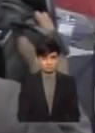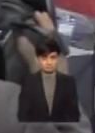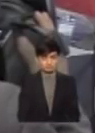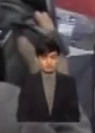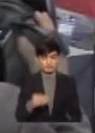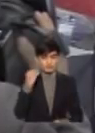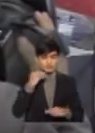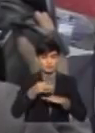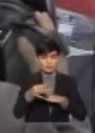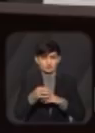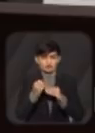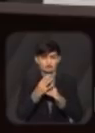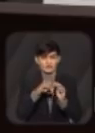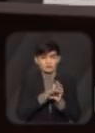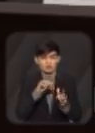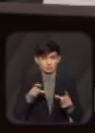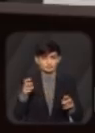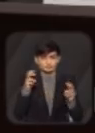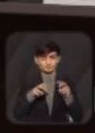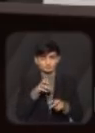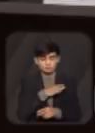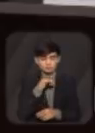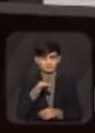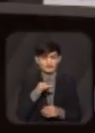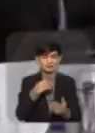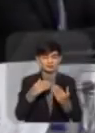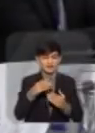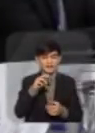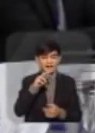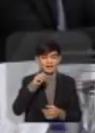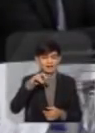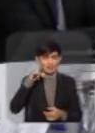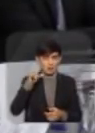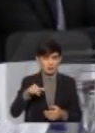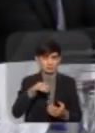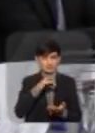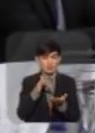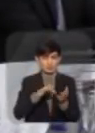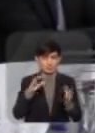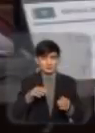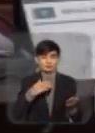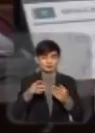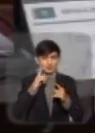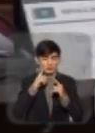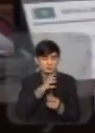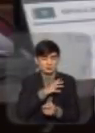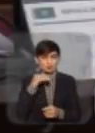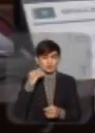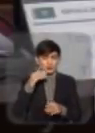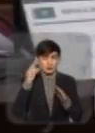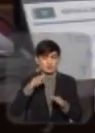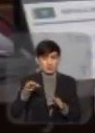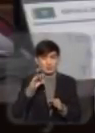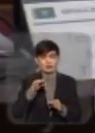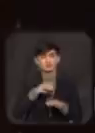Түркістан облысына келген 14 депутат Ордабасы, Сайрам аудандары мен Кентау қаласында қоғамдық қабылдауда өткізіпті. Олар енді Түркістанда халыққа заң